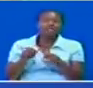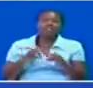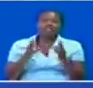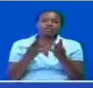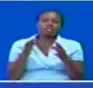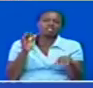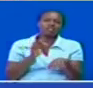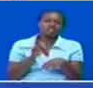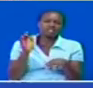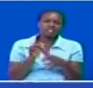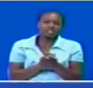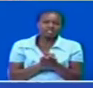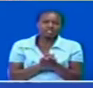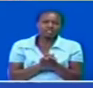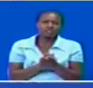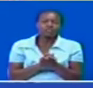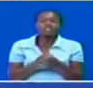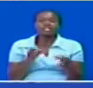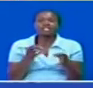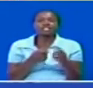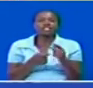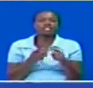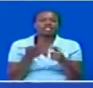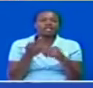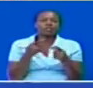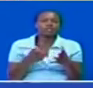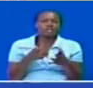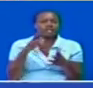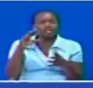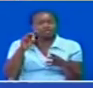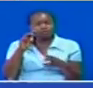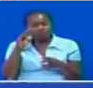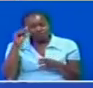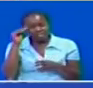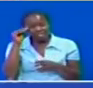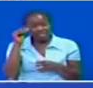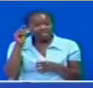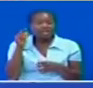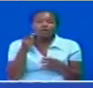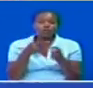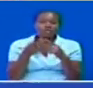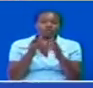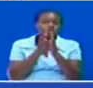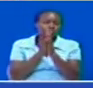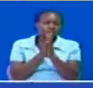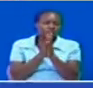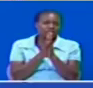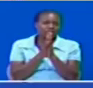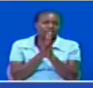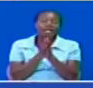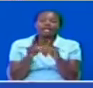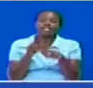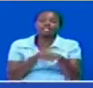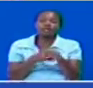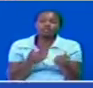zilizoathirika. Basically comes here to the beautiful city of Mombasa and Kenya to pray, and this time